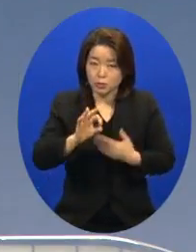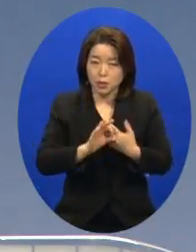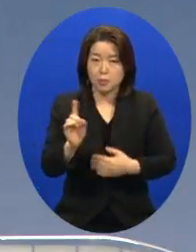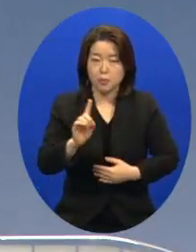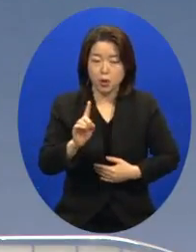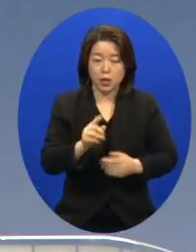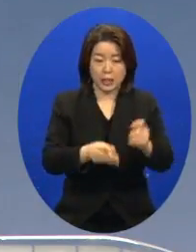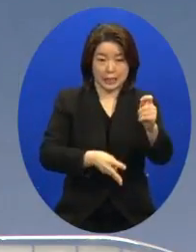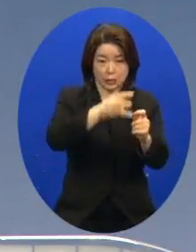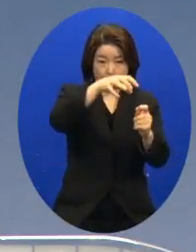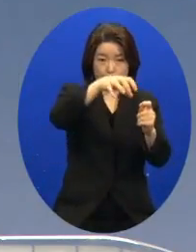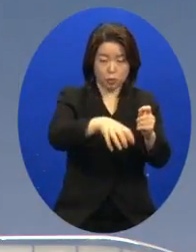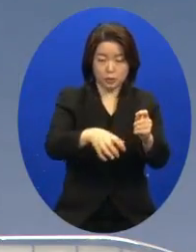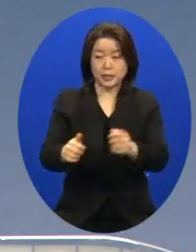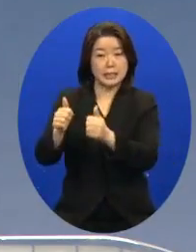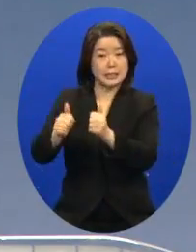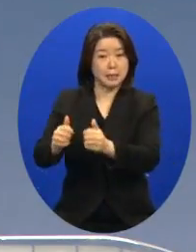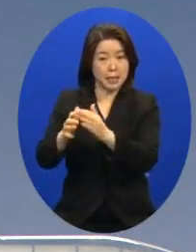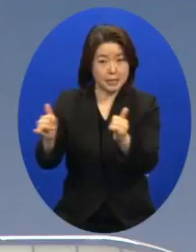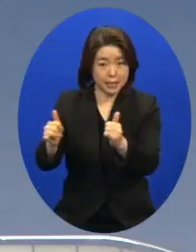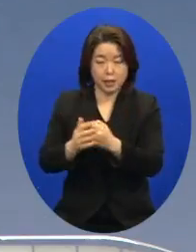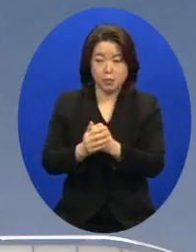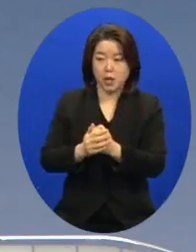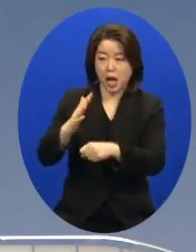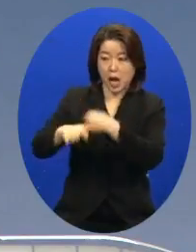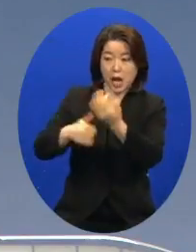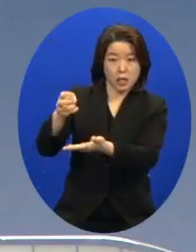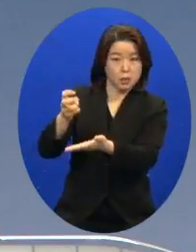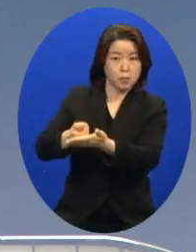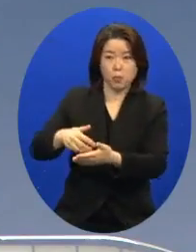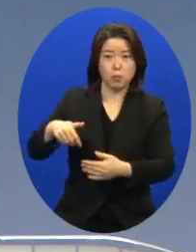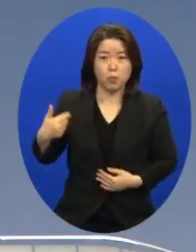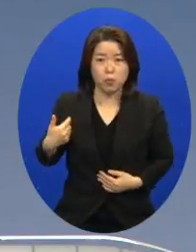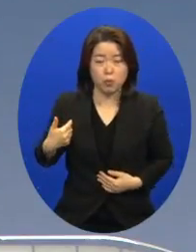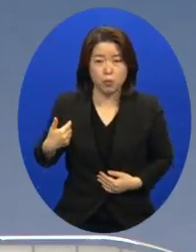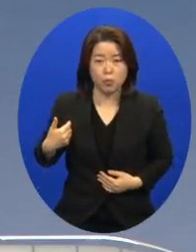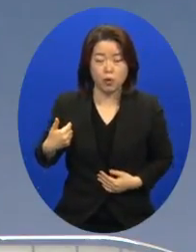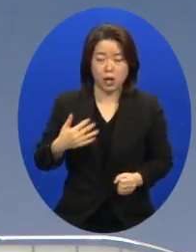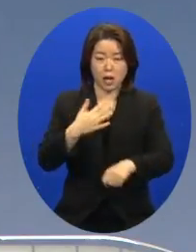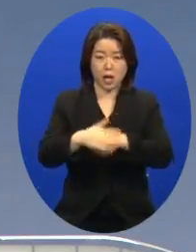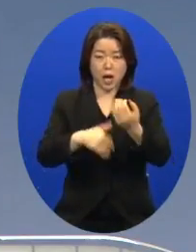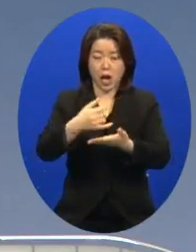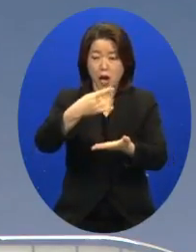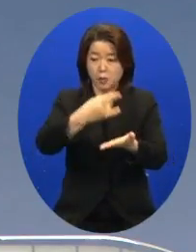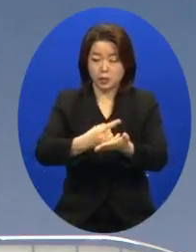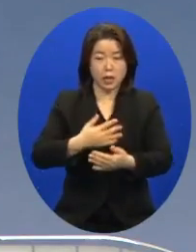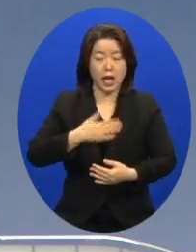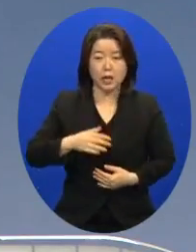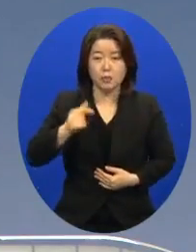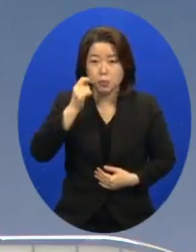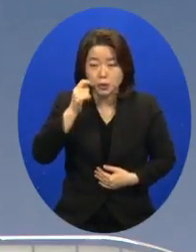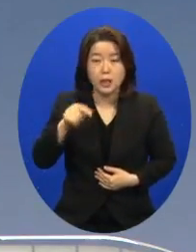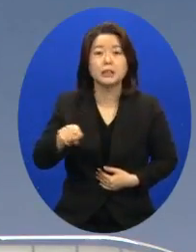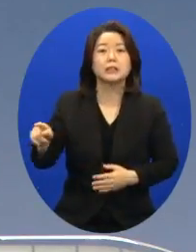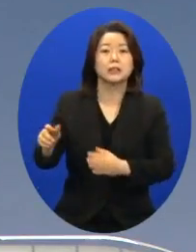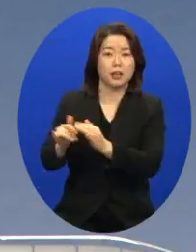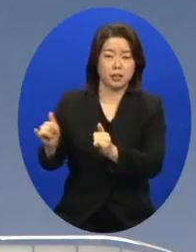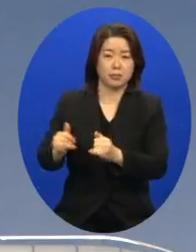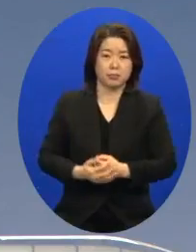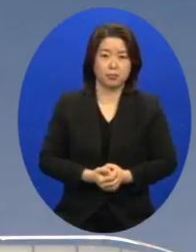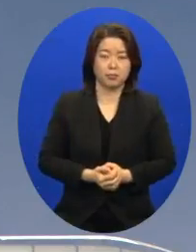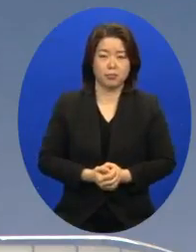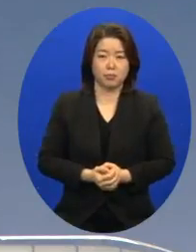고린도 시에 재판관들은 하나님의 법을 알지 못합니다 하나님의 의를 알지 못하는 사람들입니다